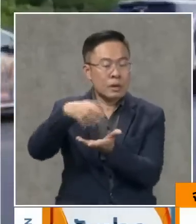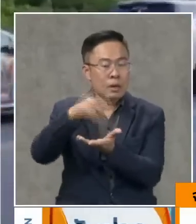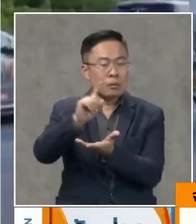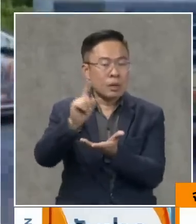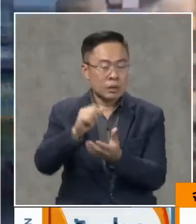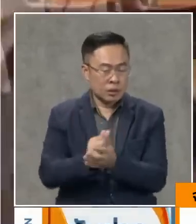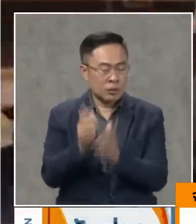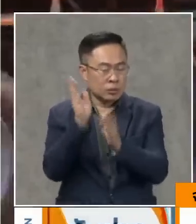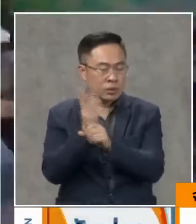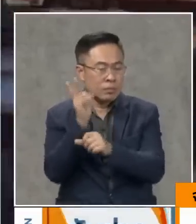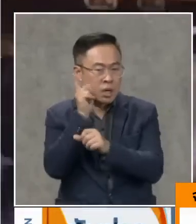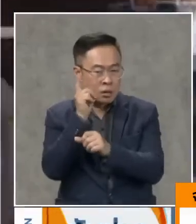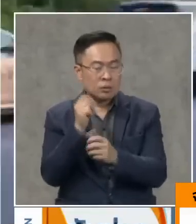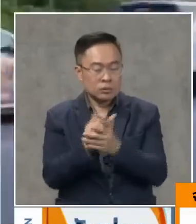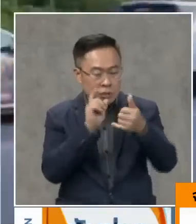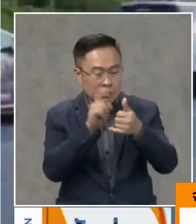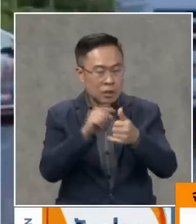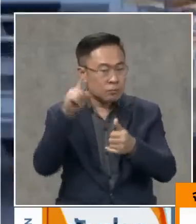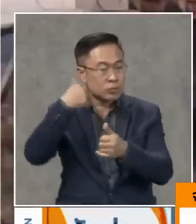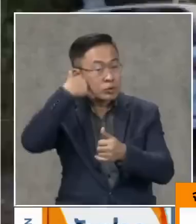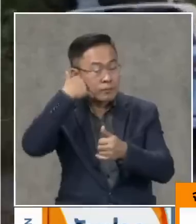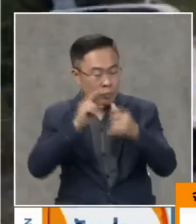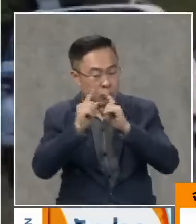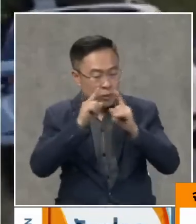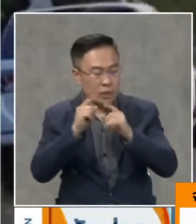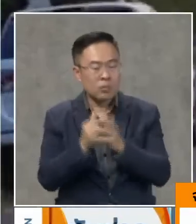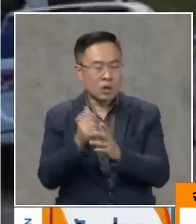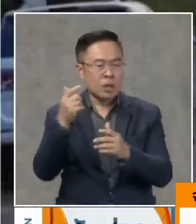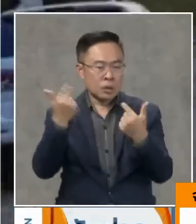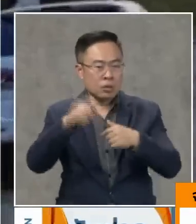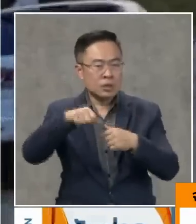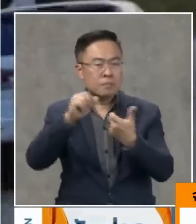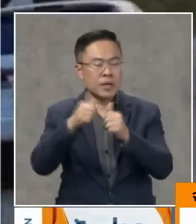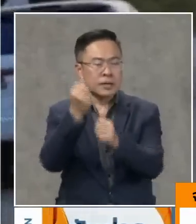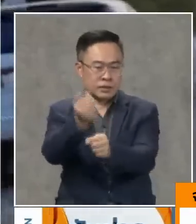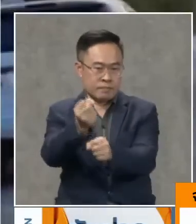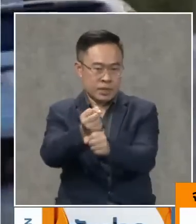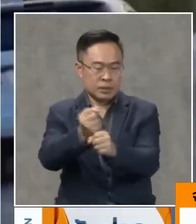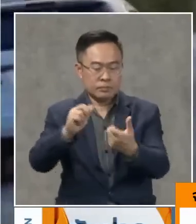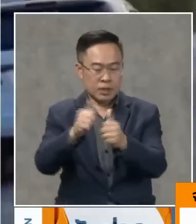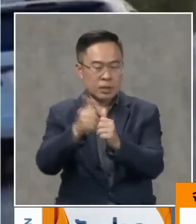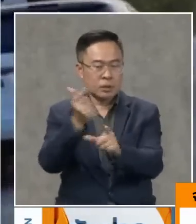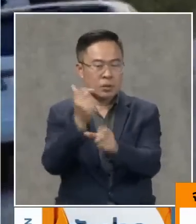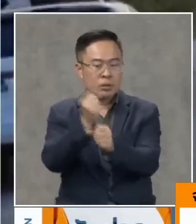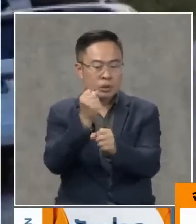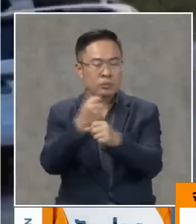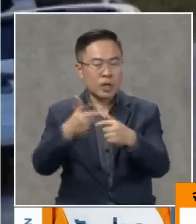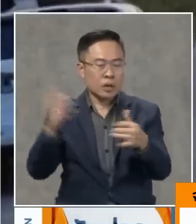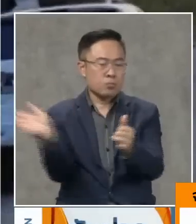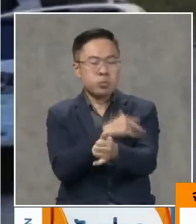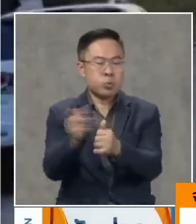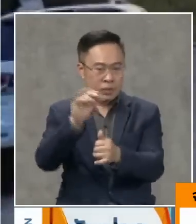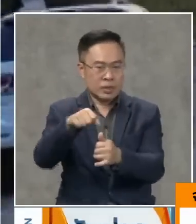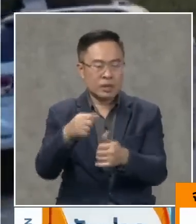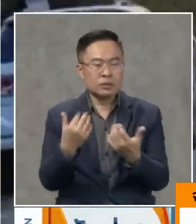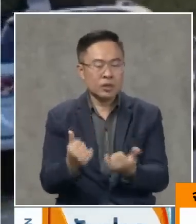ผู้สื่อข่าวฟังบอกว่าทะเลาะกันจริงๆทะเลาะกับแฟนเรื่องงานแล้วก็มีปากเสียงกันบานปลายเลยเกิดเหตุการณ์ดังกล่าวขึ้น